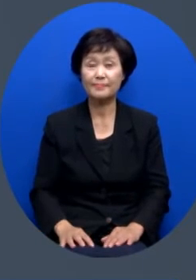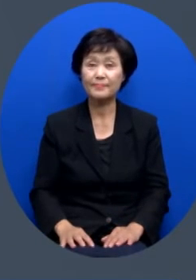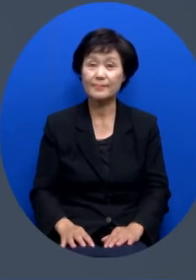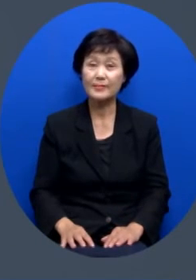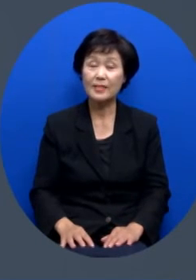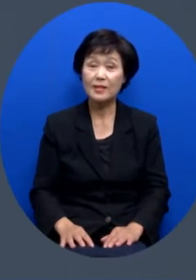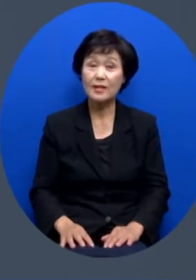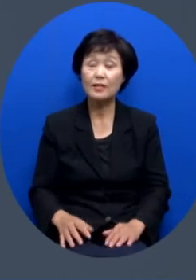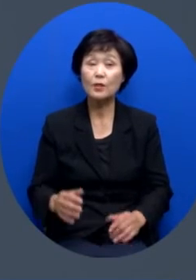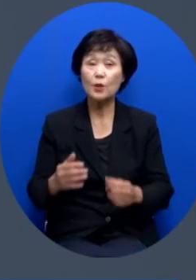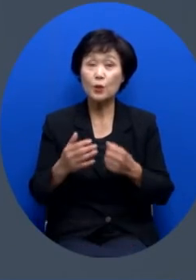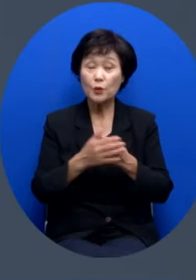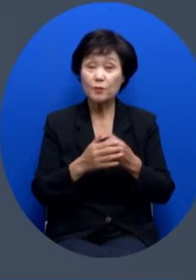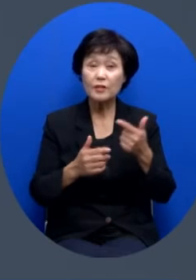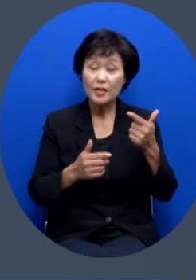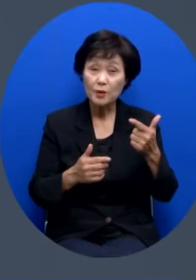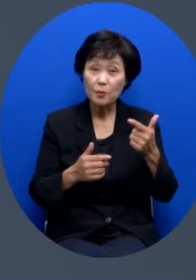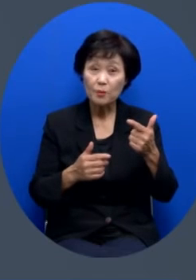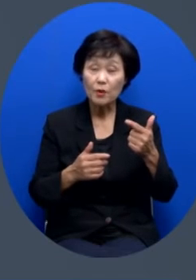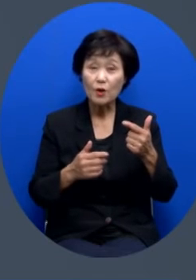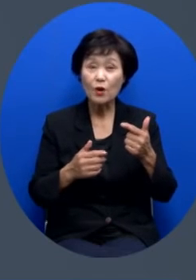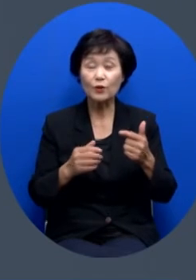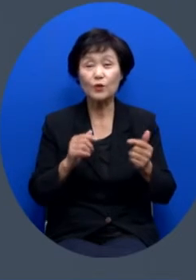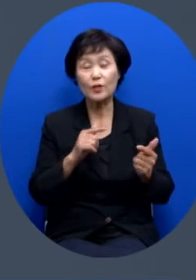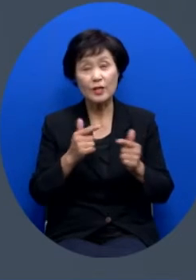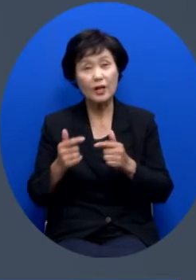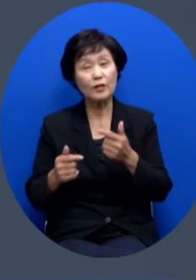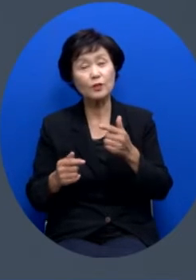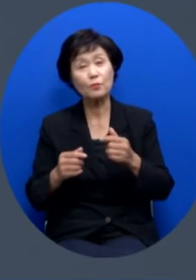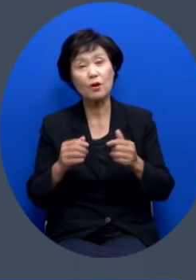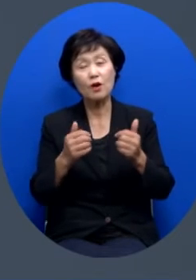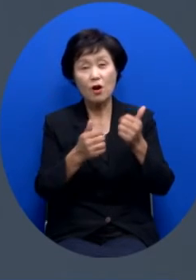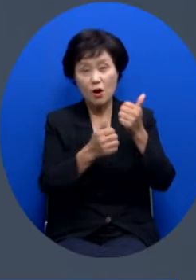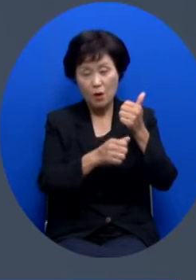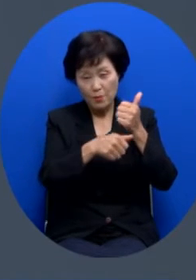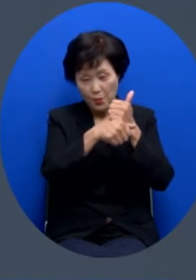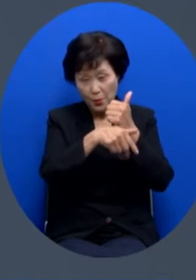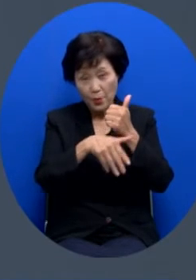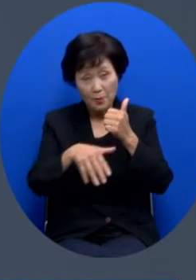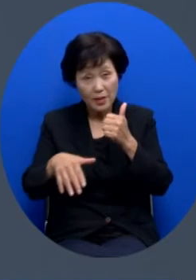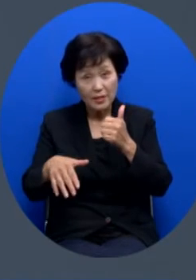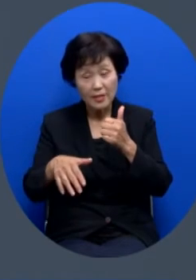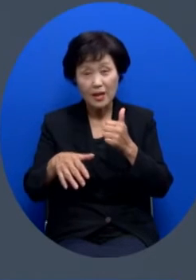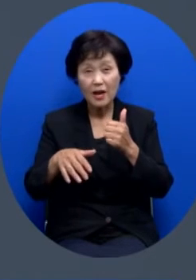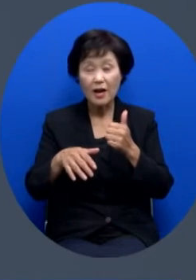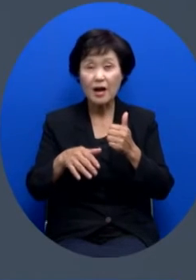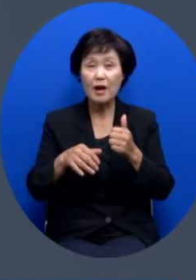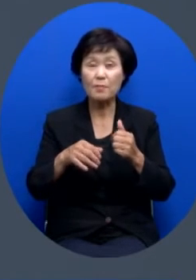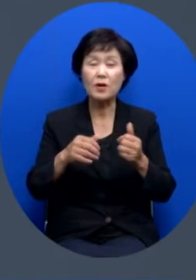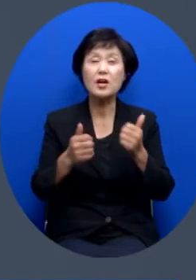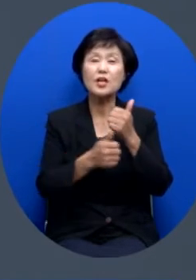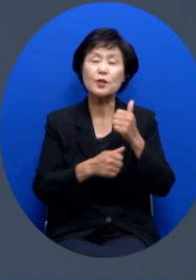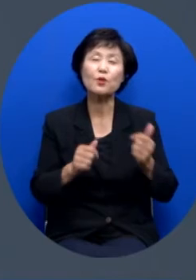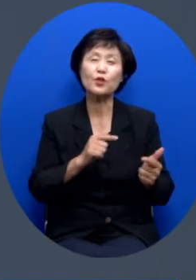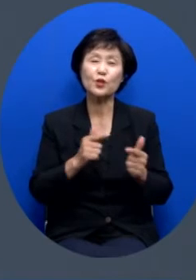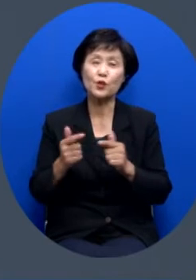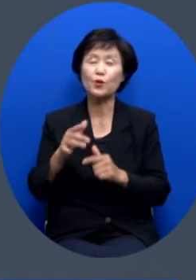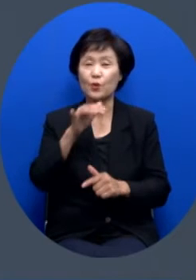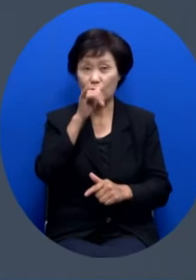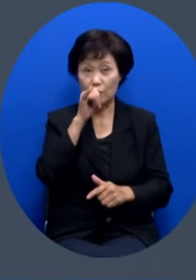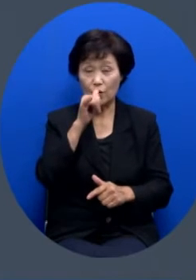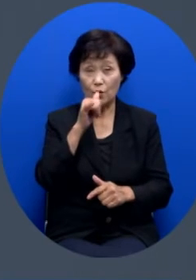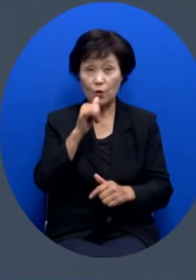자문위원은 11명 에 그리고 상인 부회장은 16년 후 거의 의 다소 임원이 있고